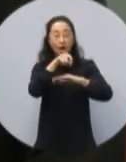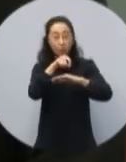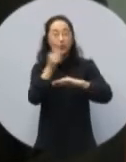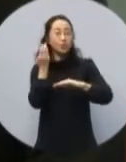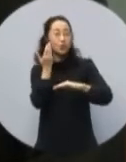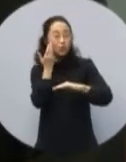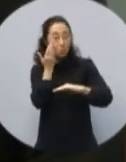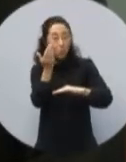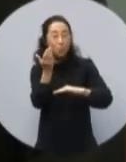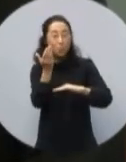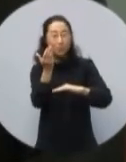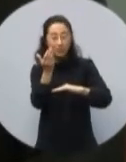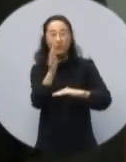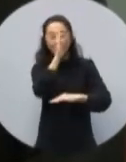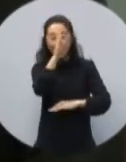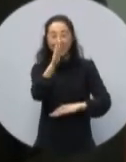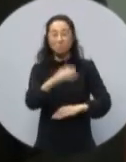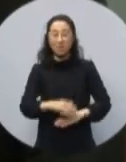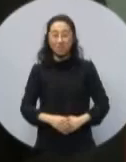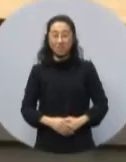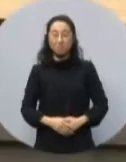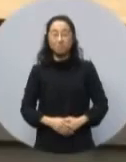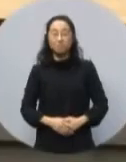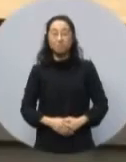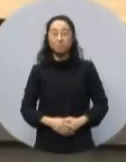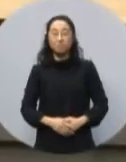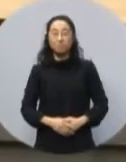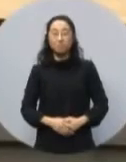質問、お問い合わせをください。